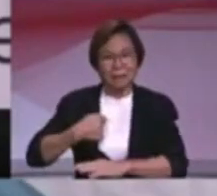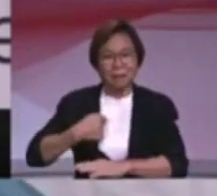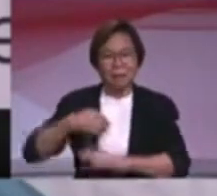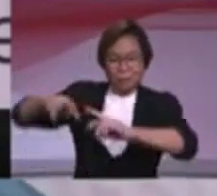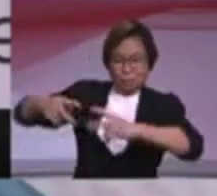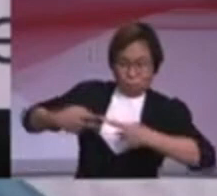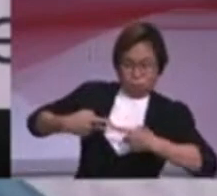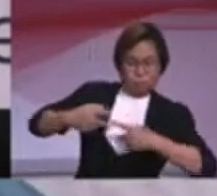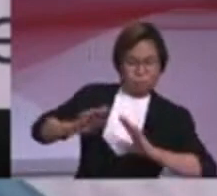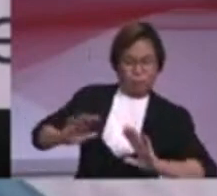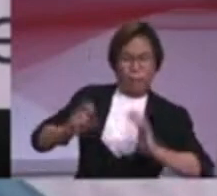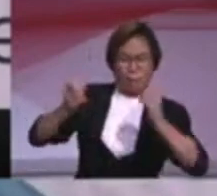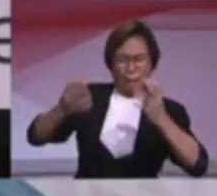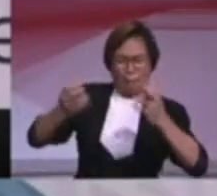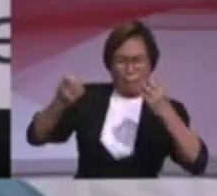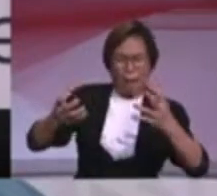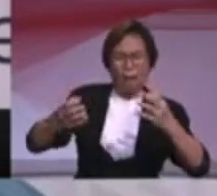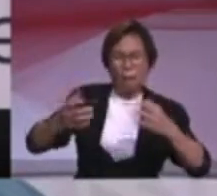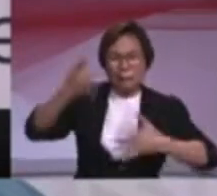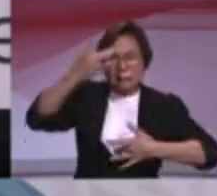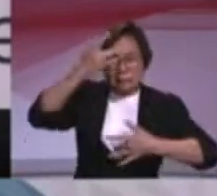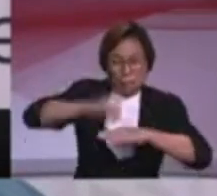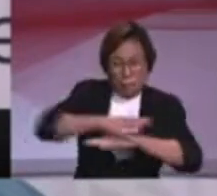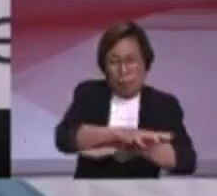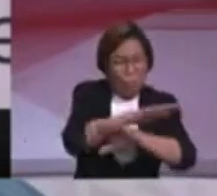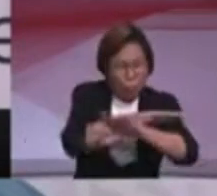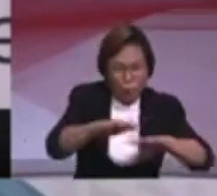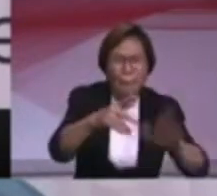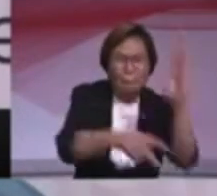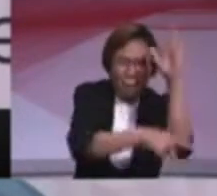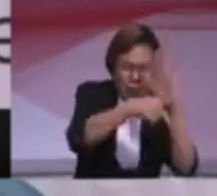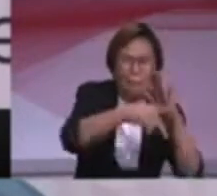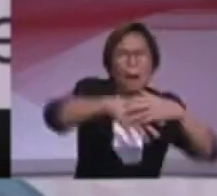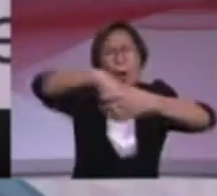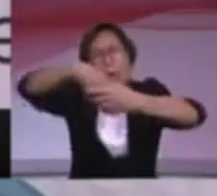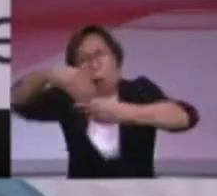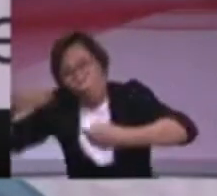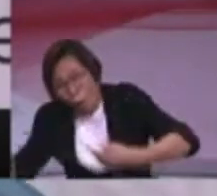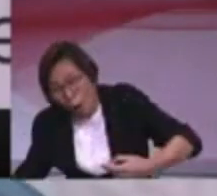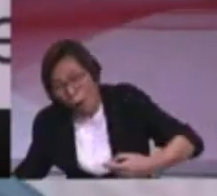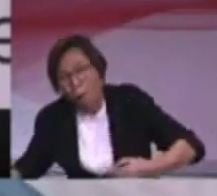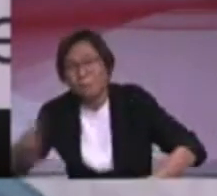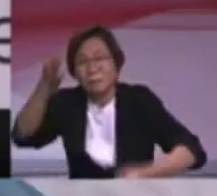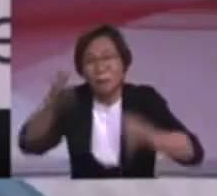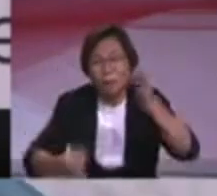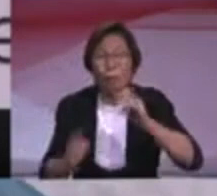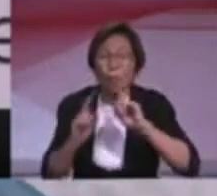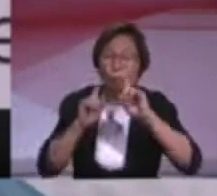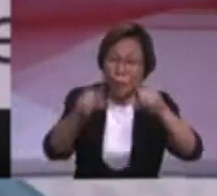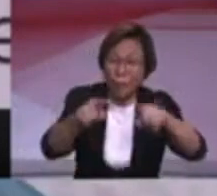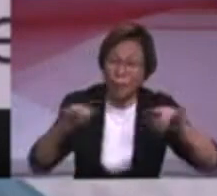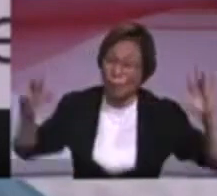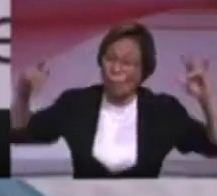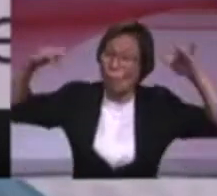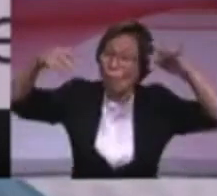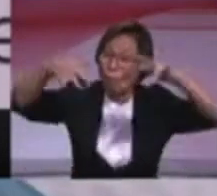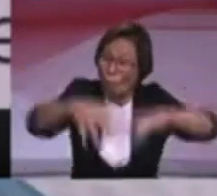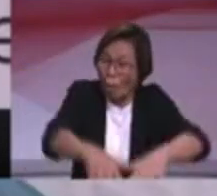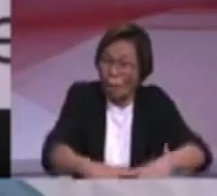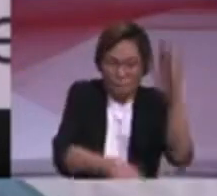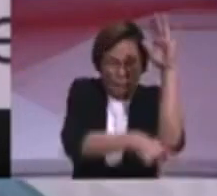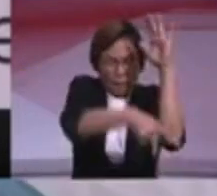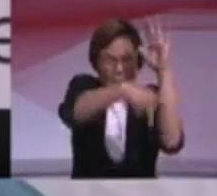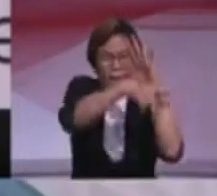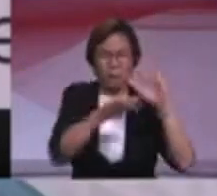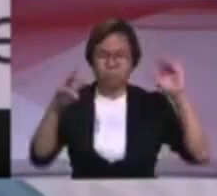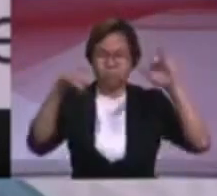Jangkitan, kebanyakan jangkitan bukan di parlimen tapi di luar. Tetapi kalau hadir di perhimpunan di parlimen,